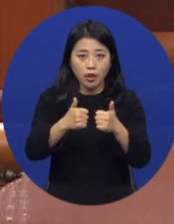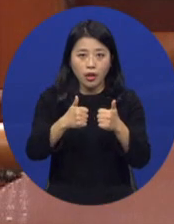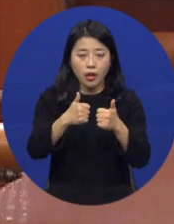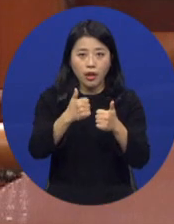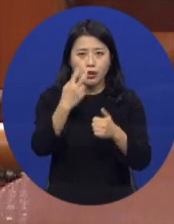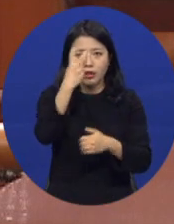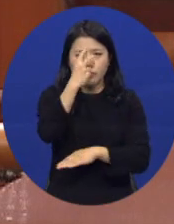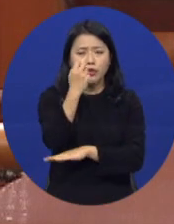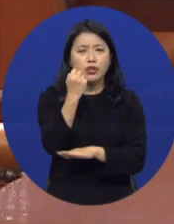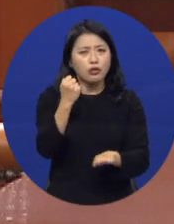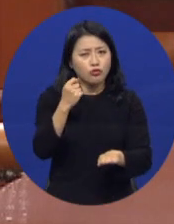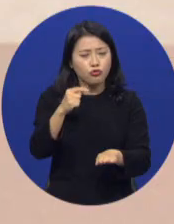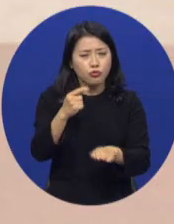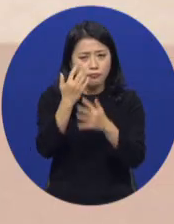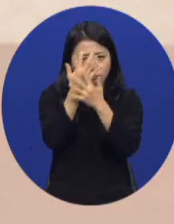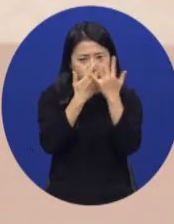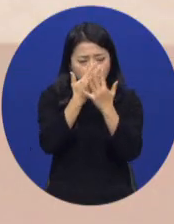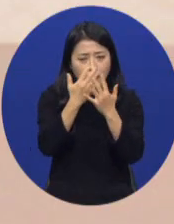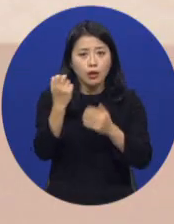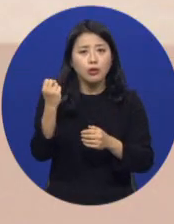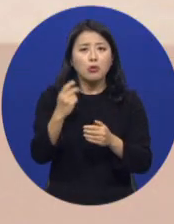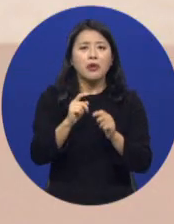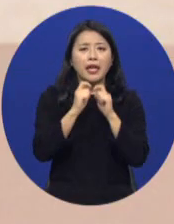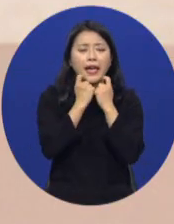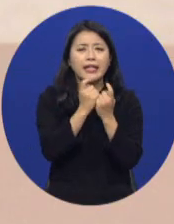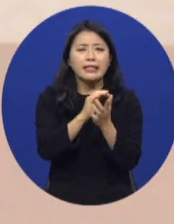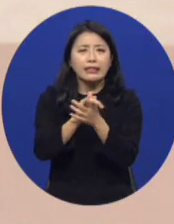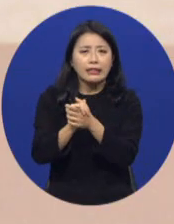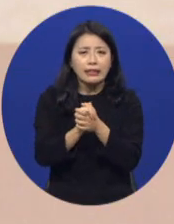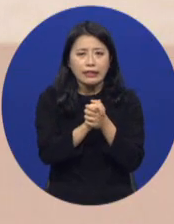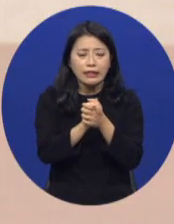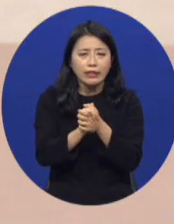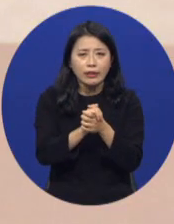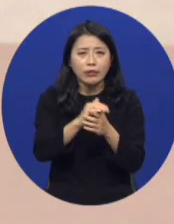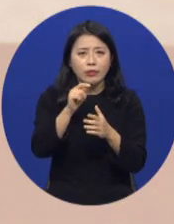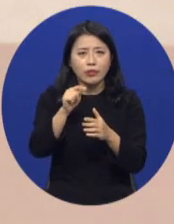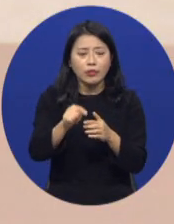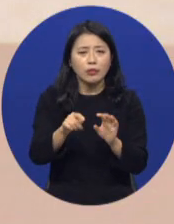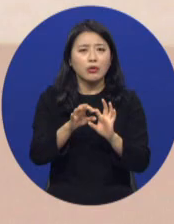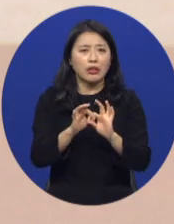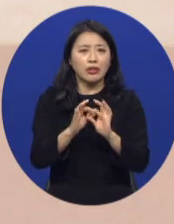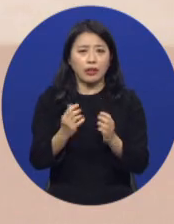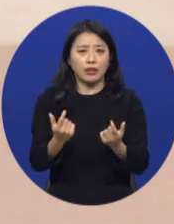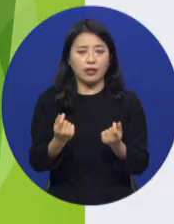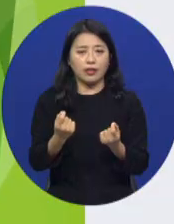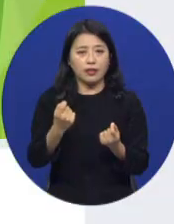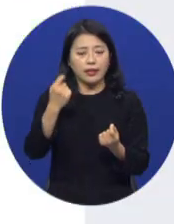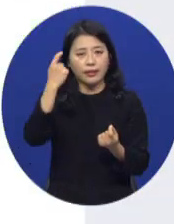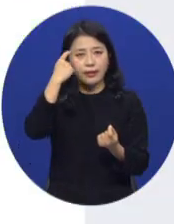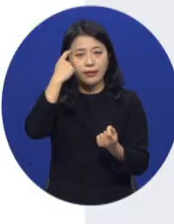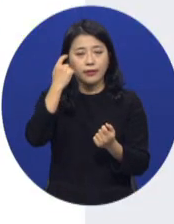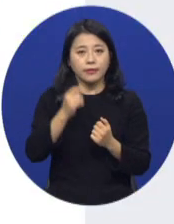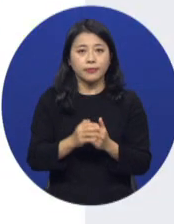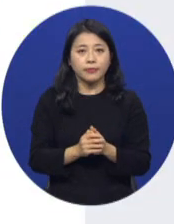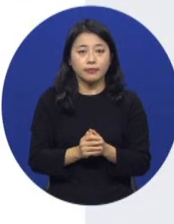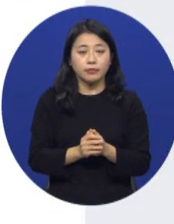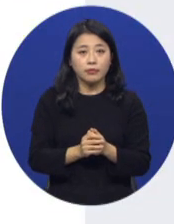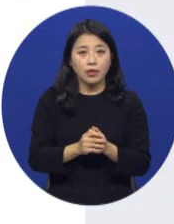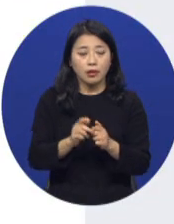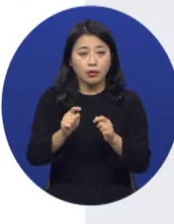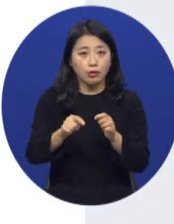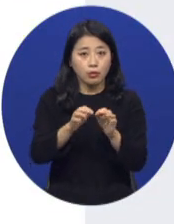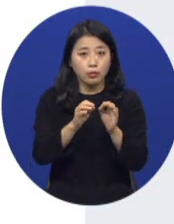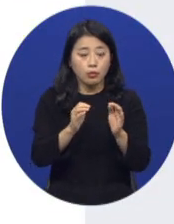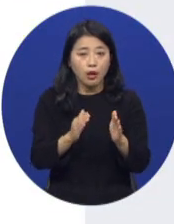자의적이라거나 인맥에 영향을 받는 것 아니냐는 의혹이 나오는 이유입니다 이러는 사이 알선